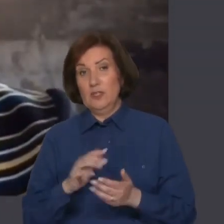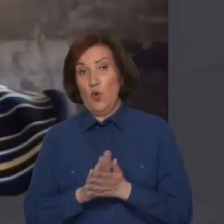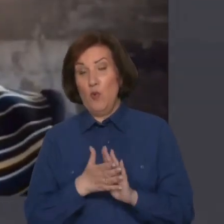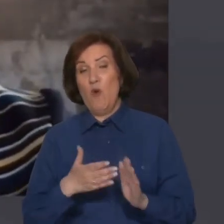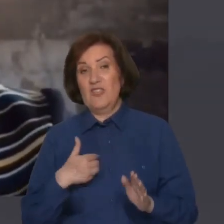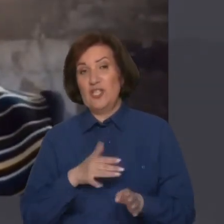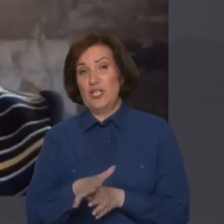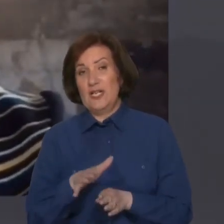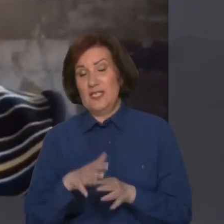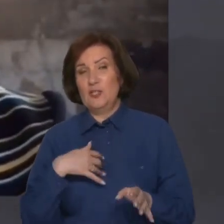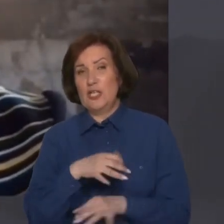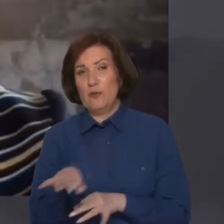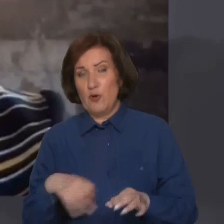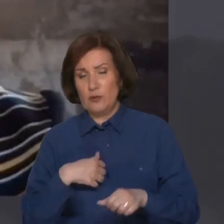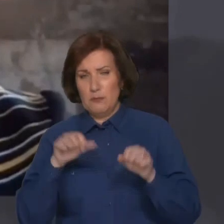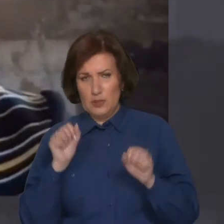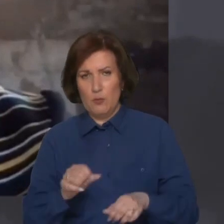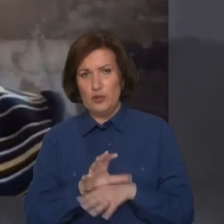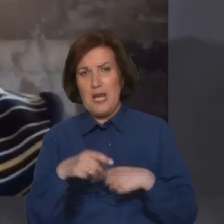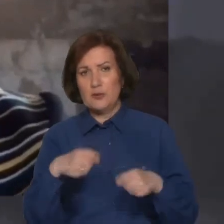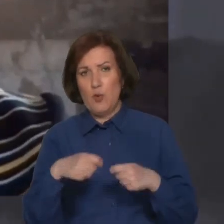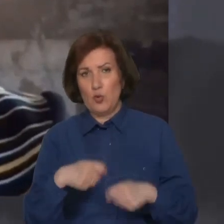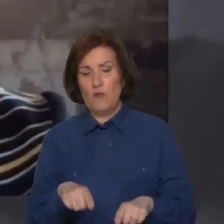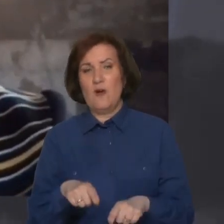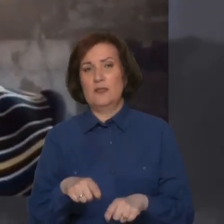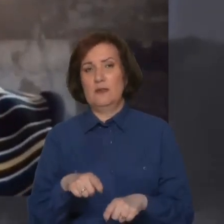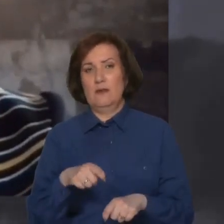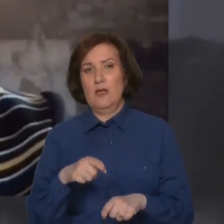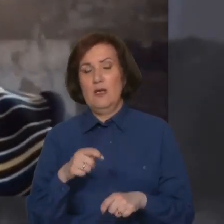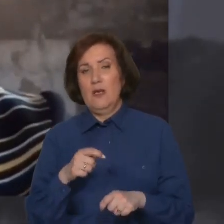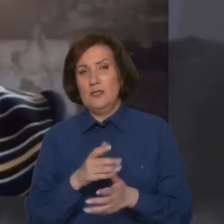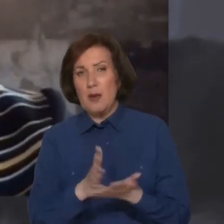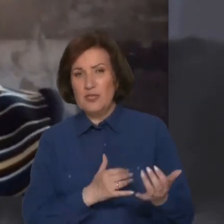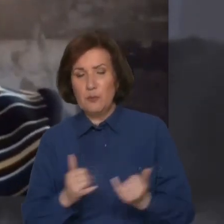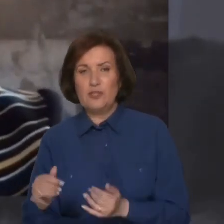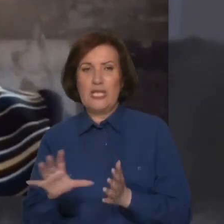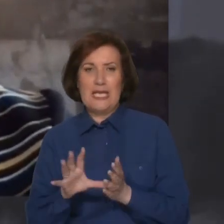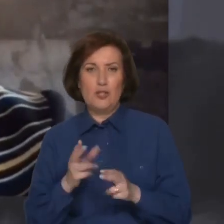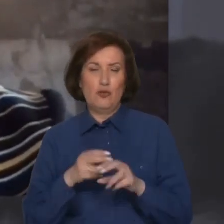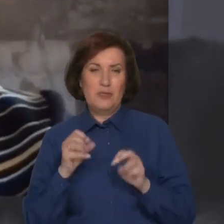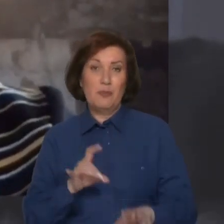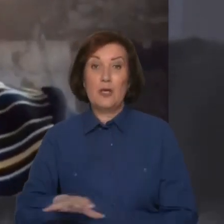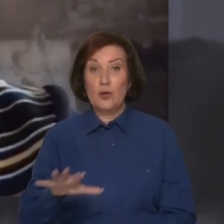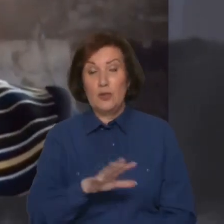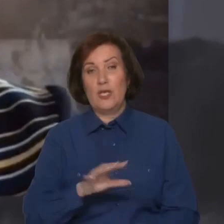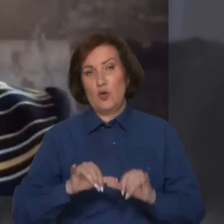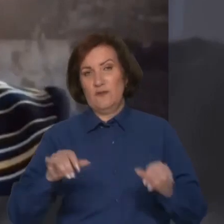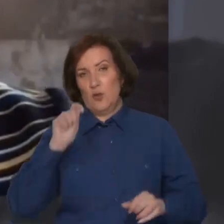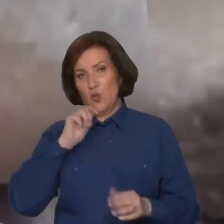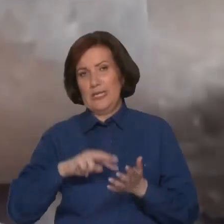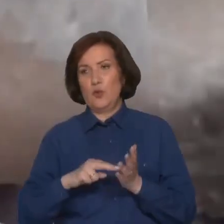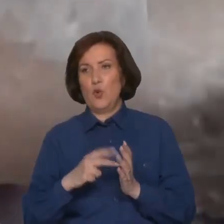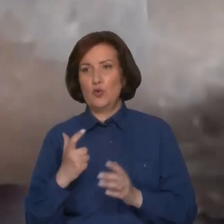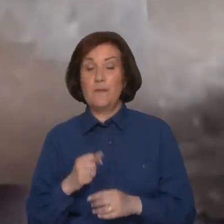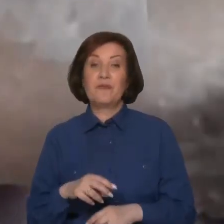нашої реалізації наших проєктів, ми зможемо експортувати природний газ в Європу, забезпечувати енергетичну безпеку регіону та розвивати українську